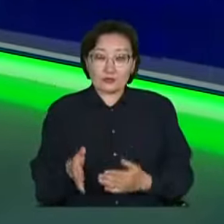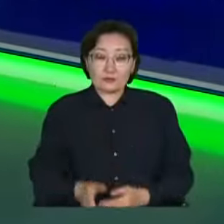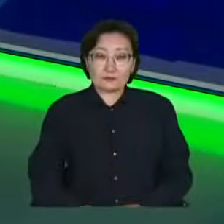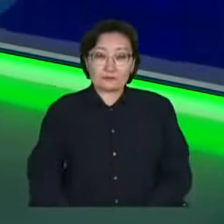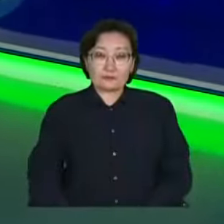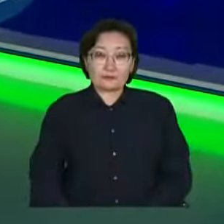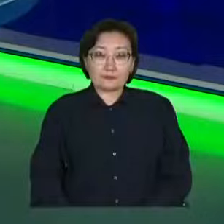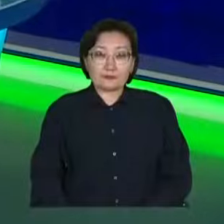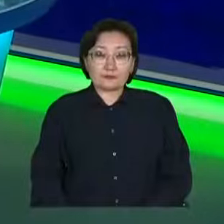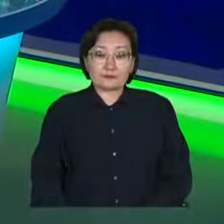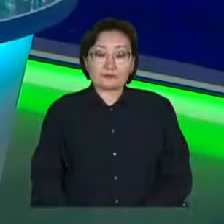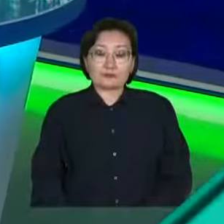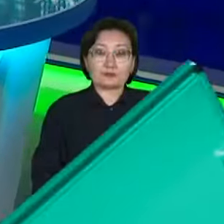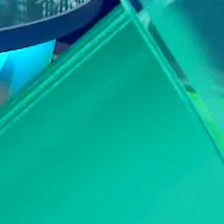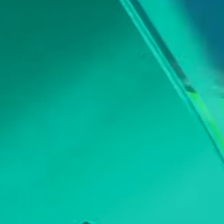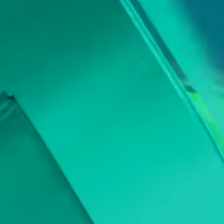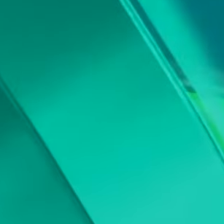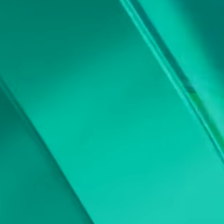көретіндеріңіз.